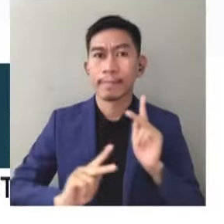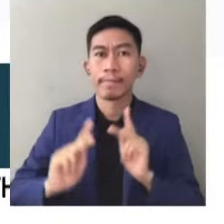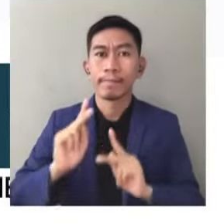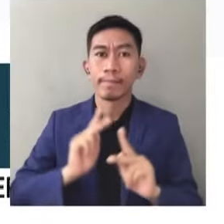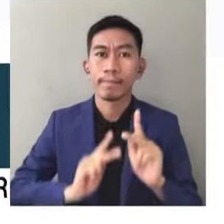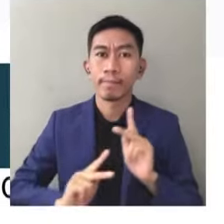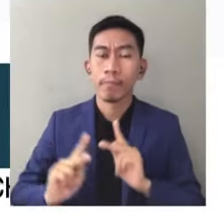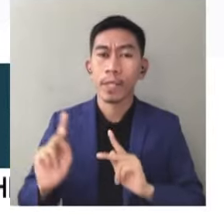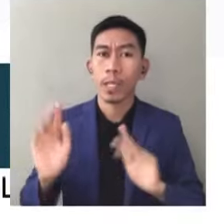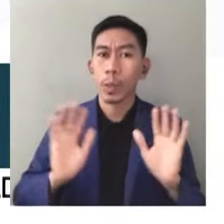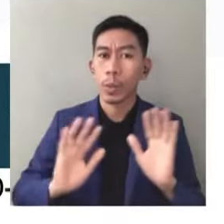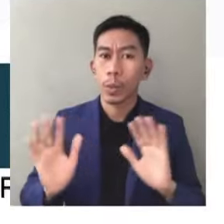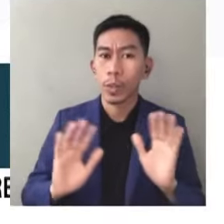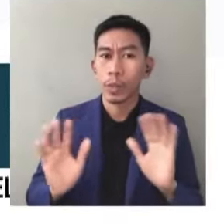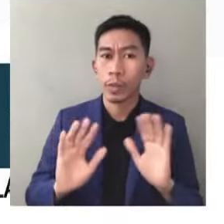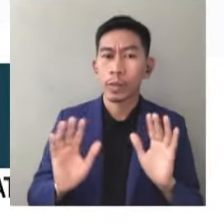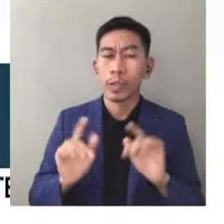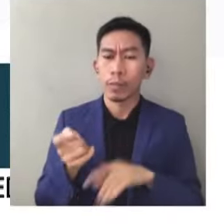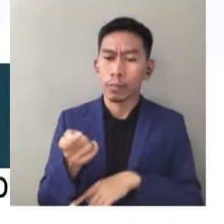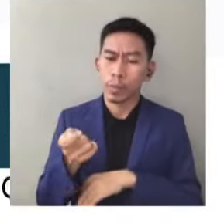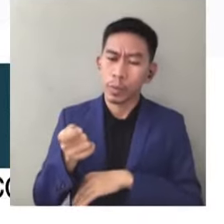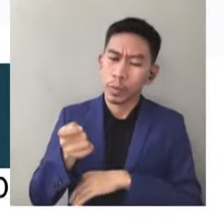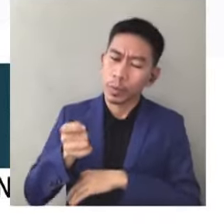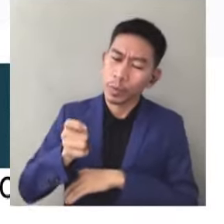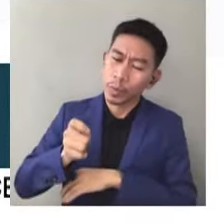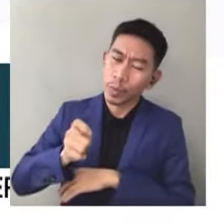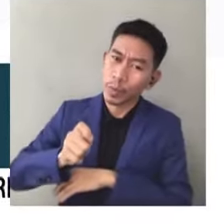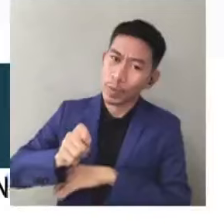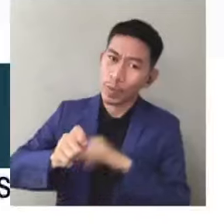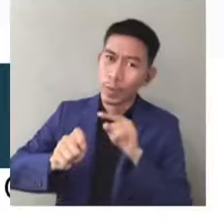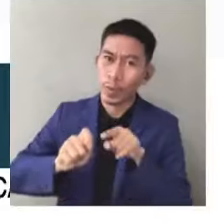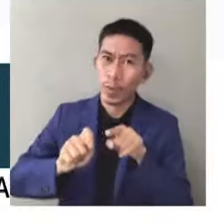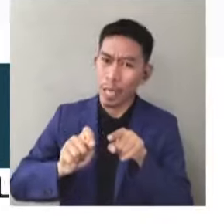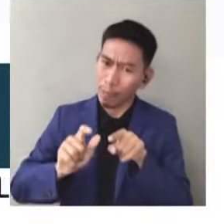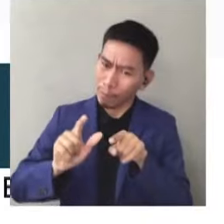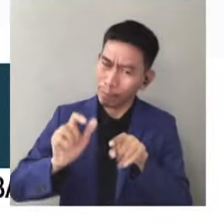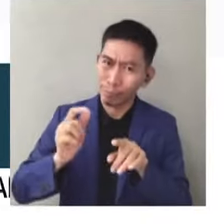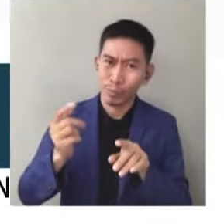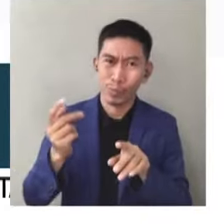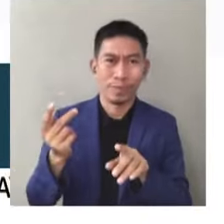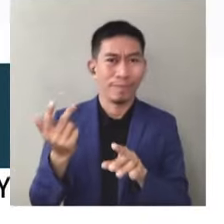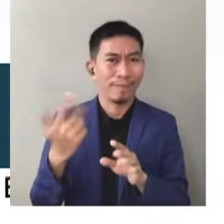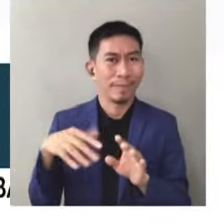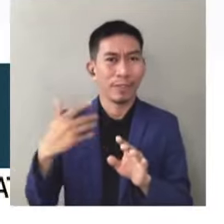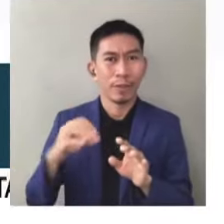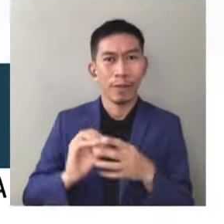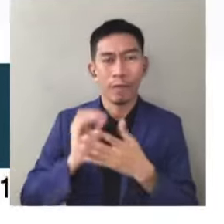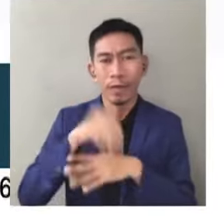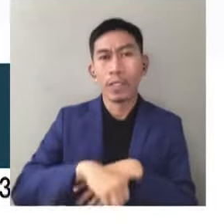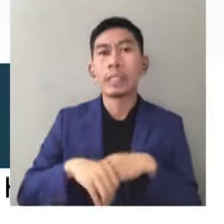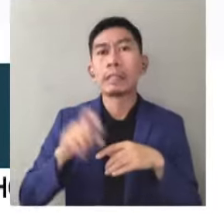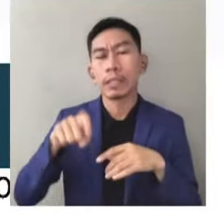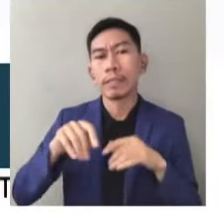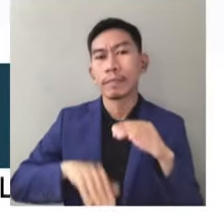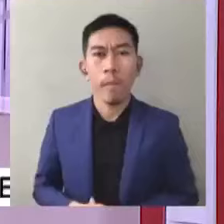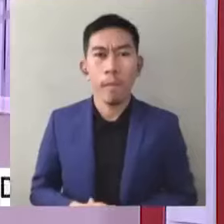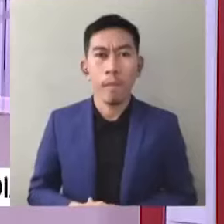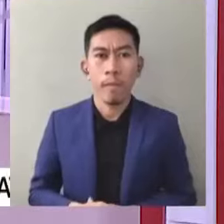ibababa po yung thermostat. Ilagay lang po natin sa mga 24 degrees para hindi po ganung kalakas ang konsumo